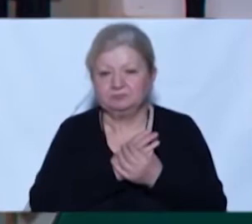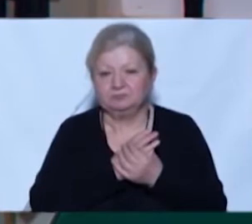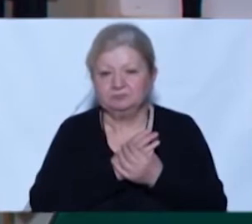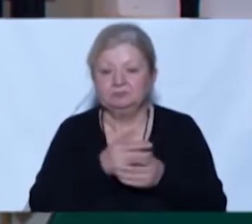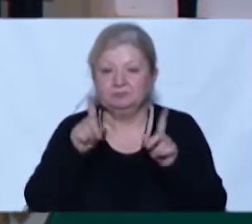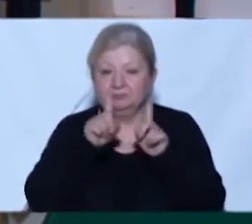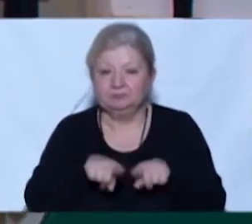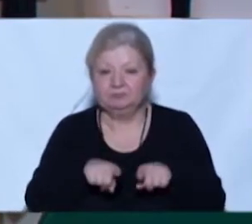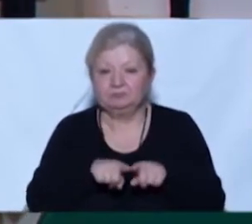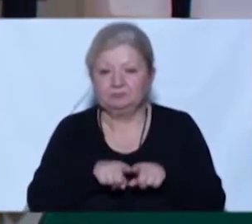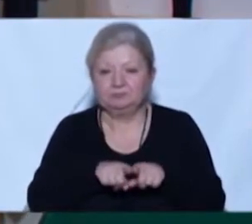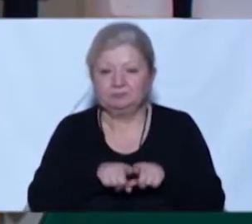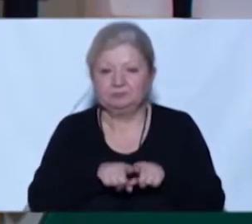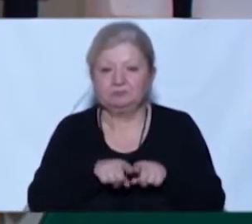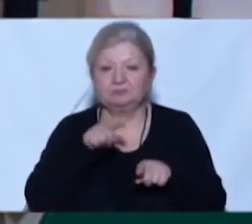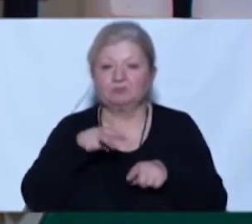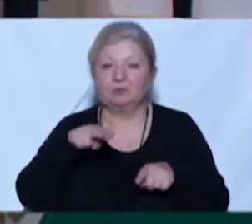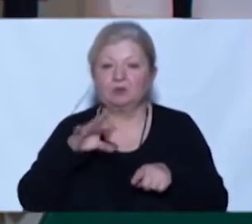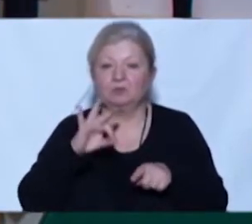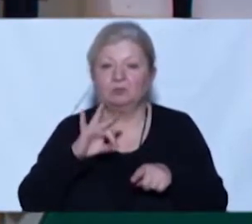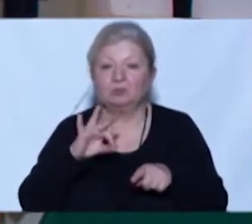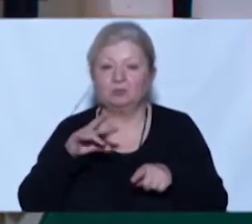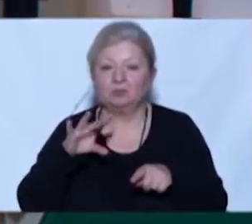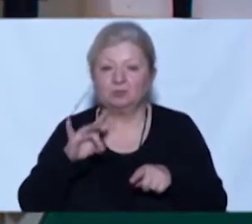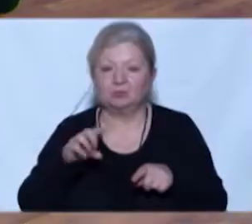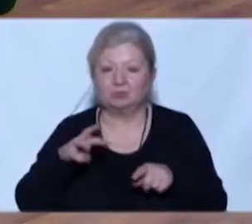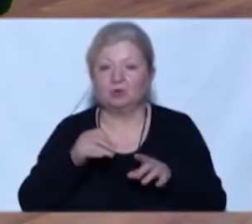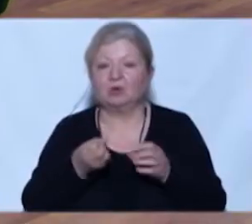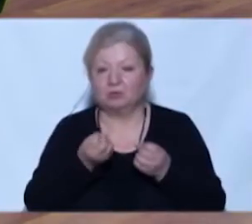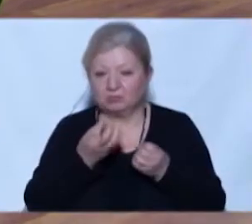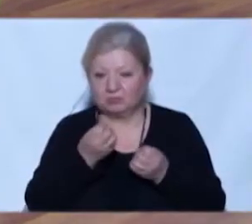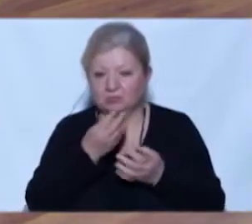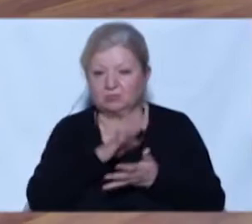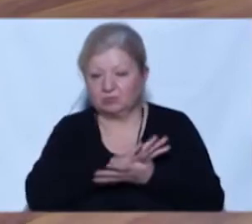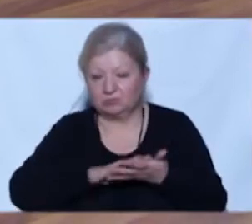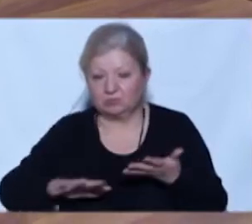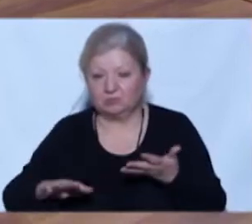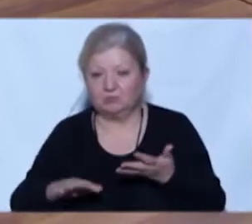Am audrulat Portugaliam, clau gagzela,